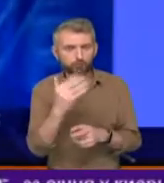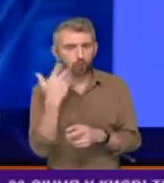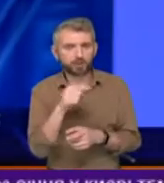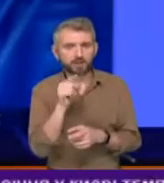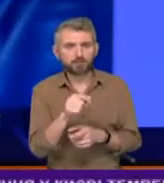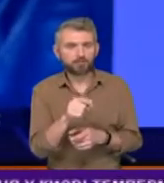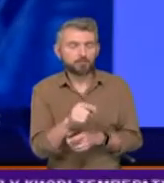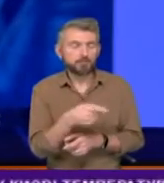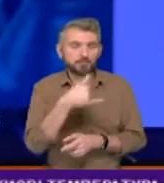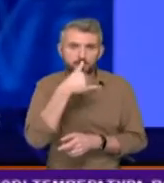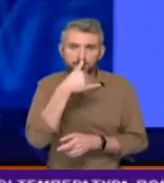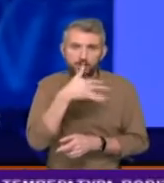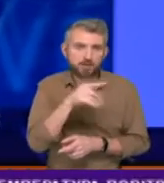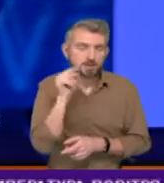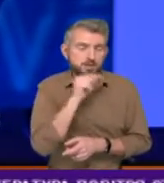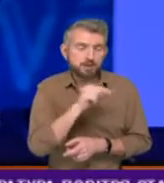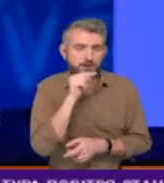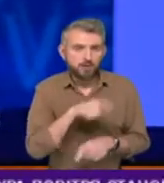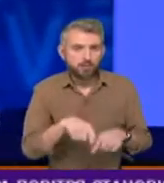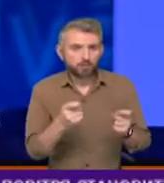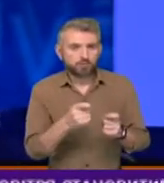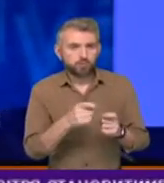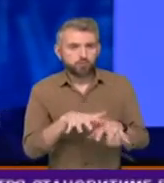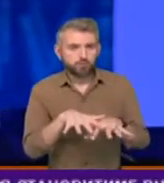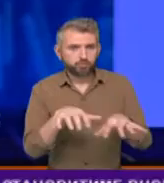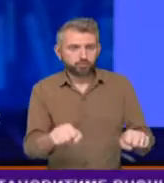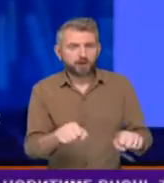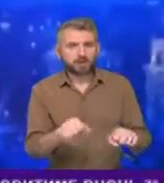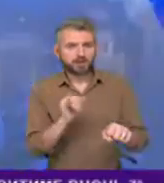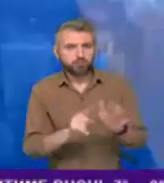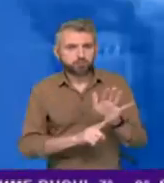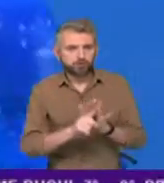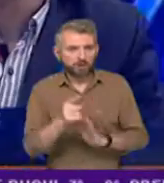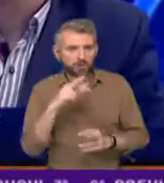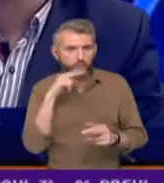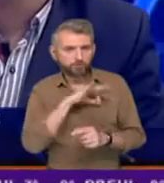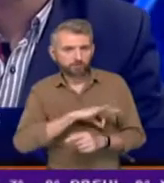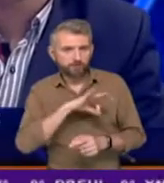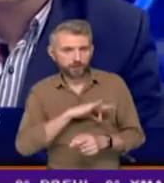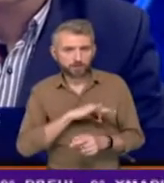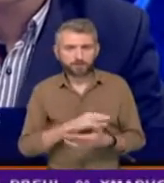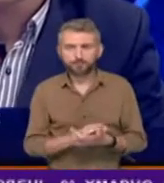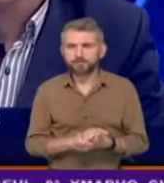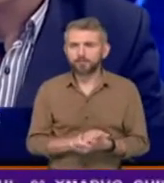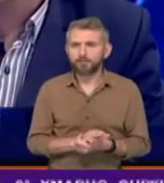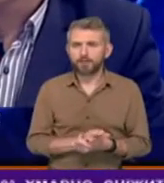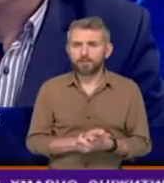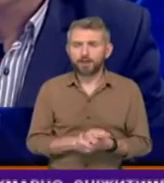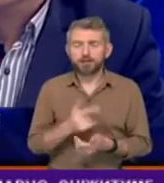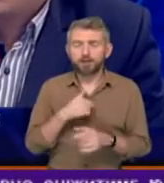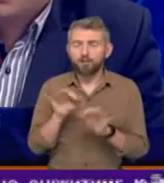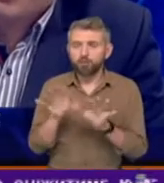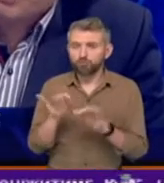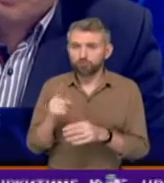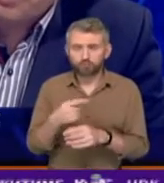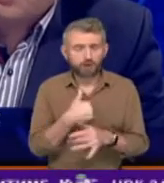тебе рука не підніметься переступити, почати щось узурпувати і почати цим зловживати. Ми приречені рівень... на чисто президентську модель, я вам поясню, чому.